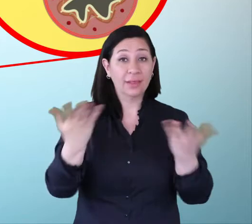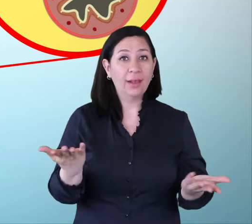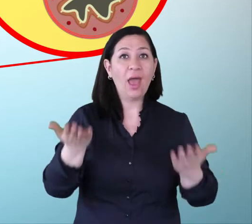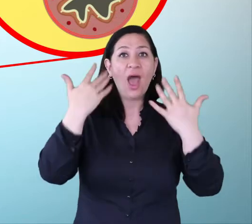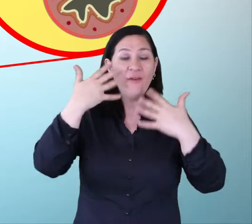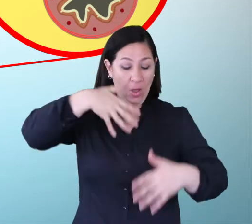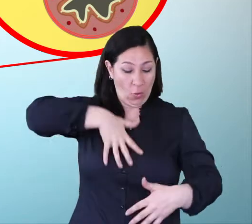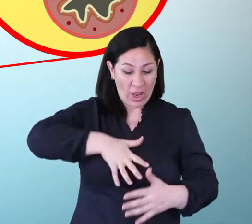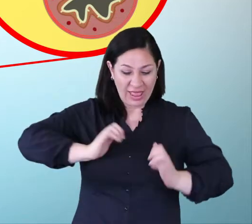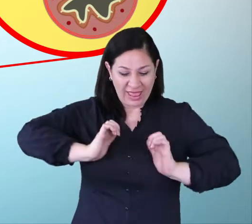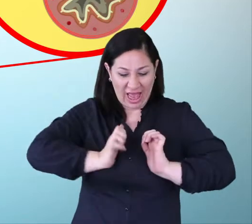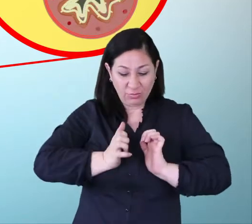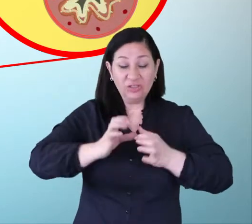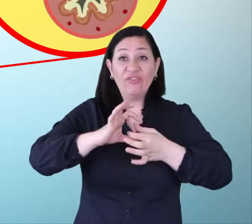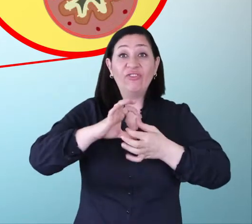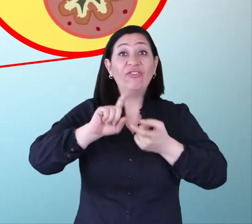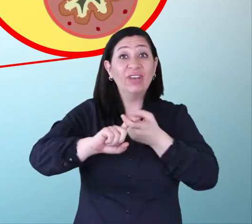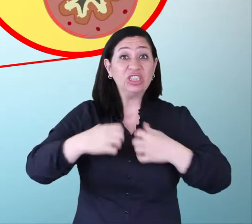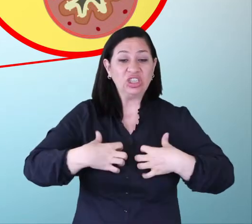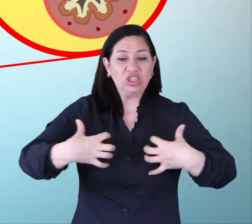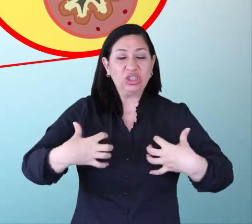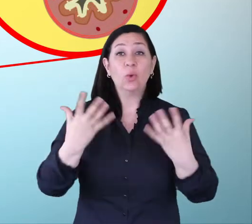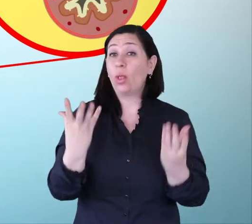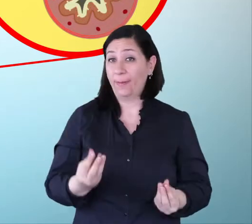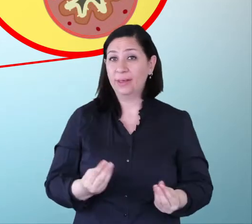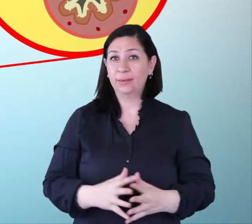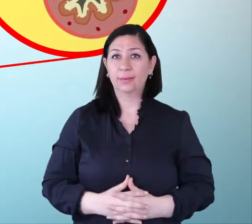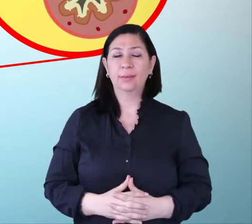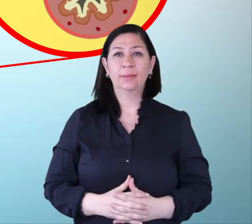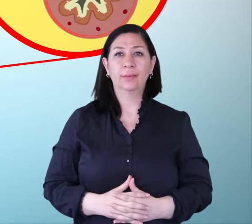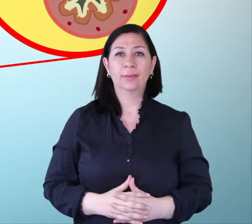Bu nedenle hava yolu duvarı daralmış ve şiştir.